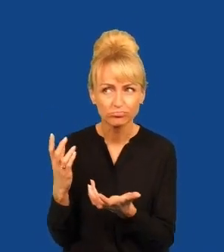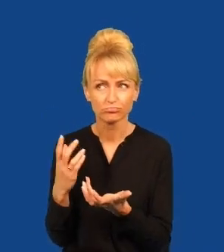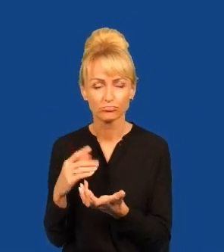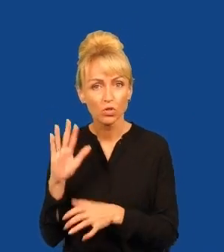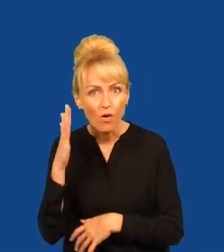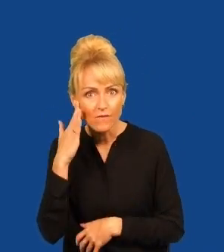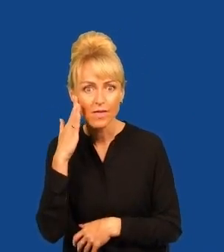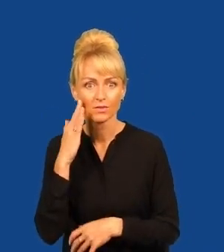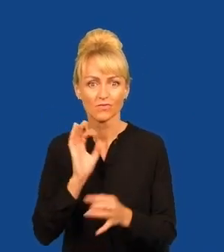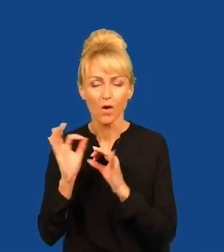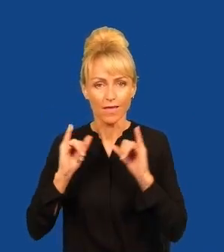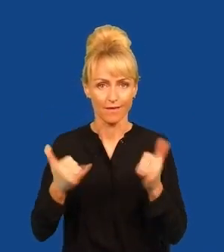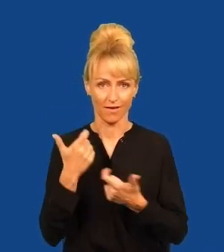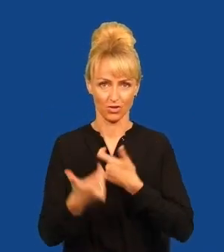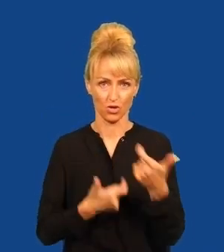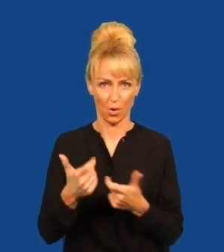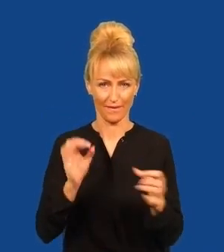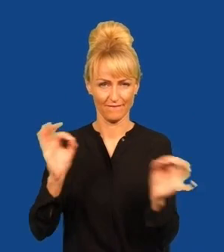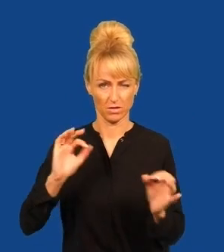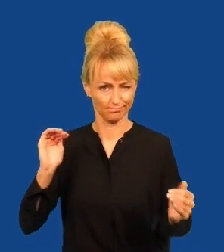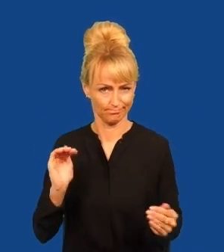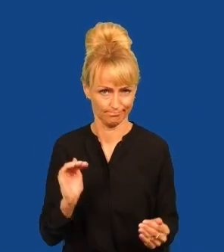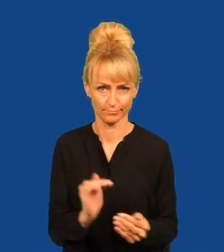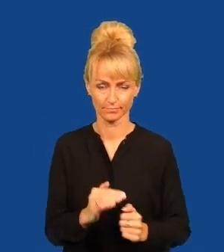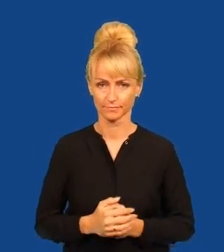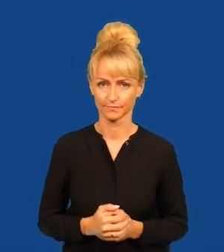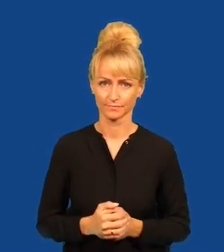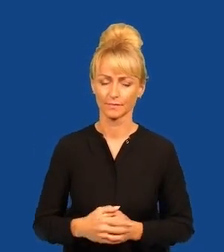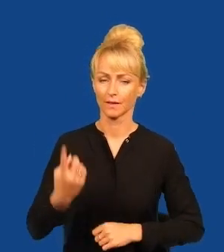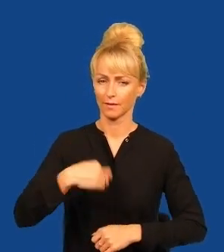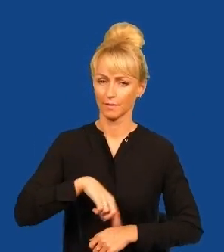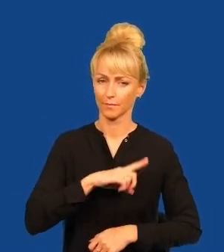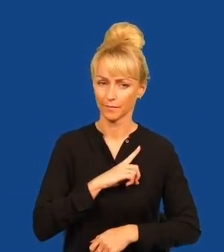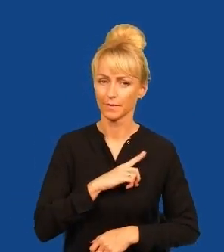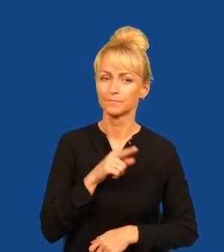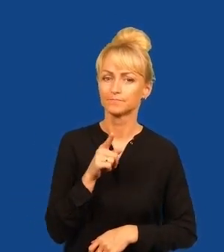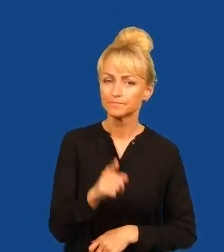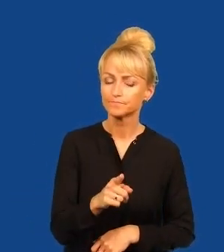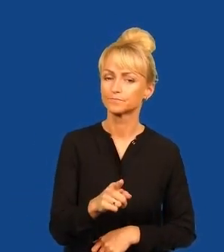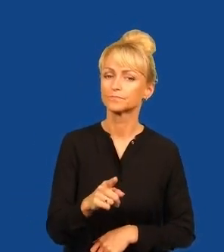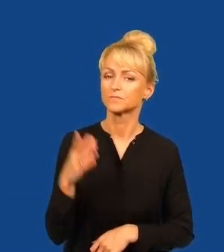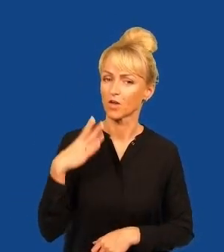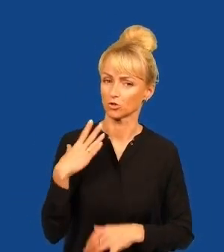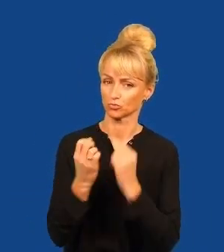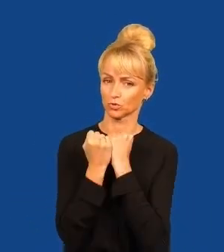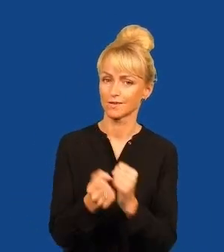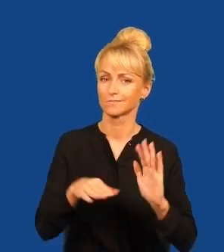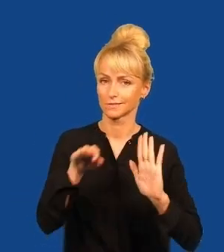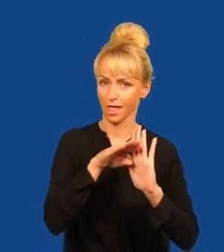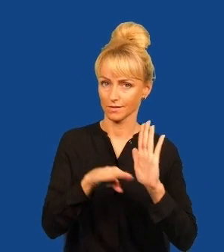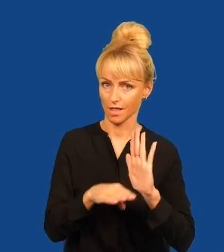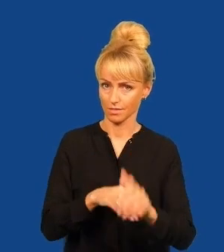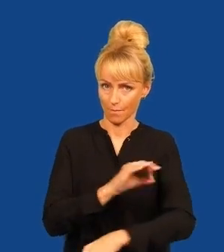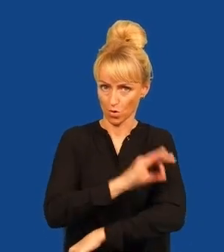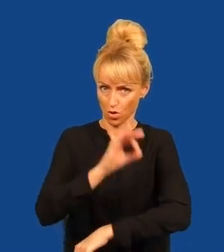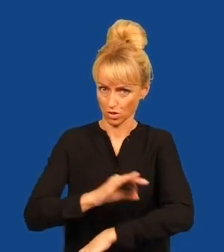się bronimy. Wiemy, że często musimy bronić naszych interfejsów. To jest jedno z tych oręży. Ja zawsze zachęcam mój zespół do korzystania z